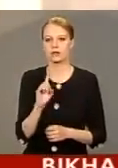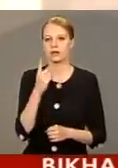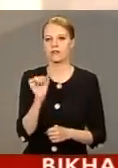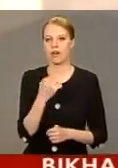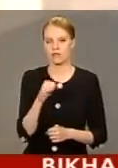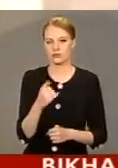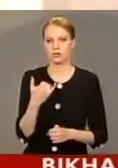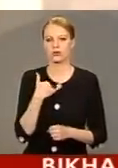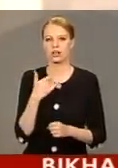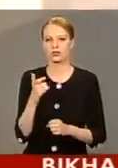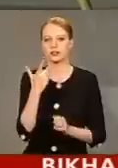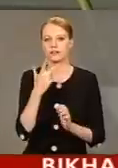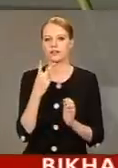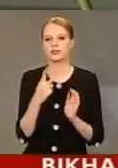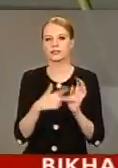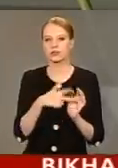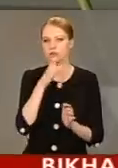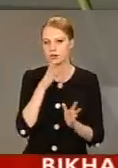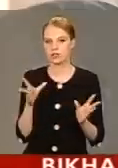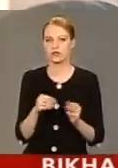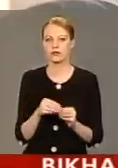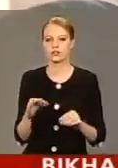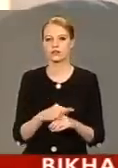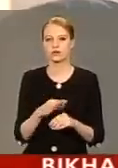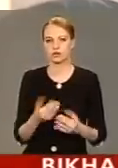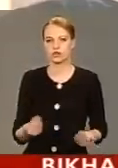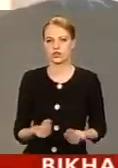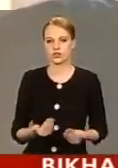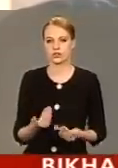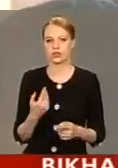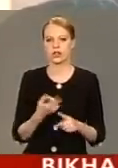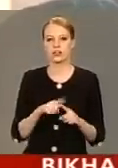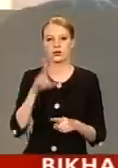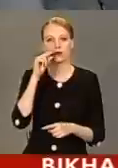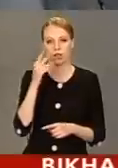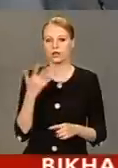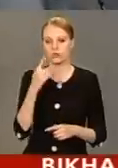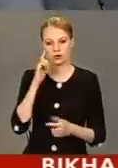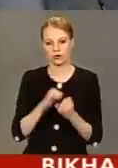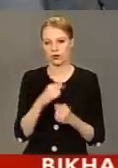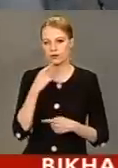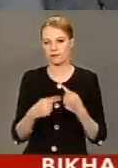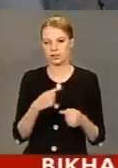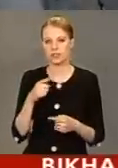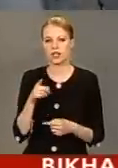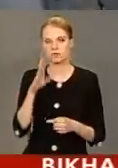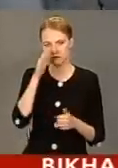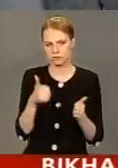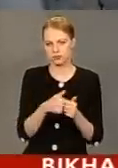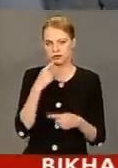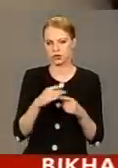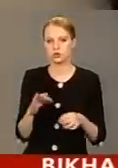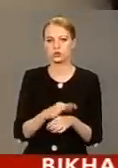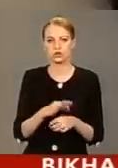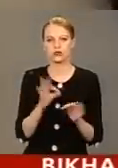августа у нас 28 років совмісної супружеської життя. Тата, яку пам'ятаю завжди. Він не відходить від неї ні на мить. І з